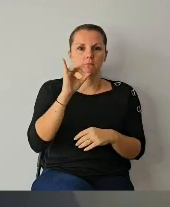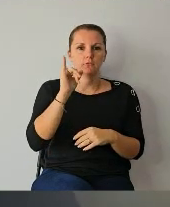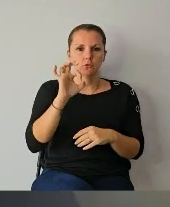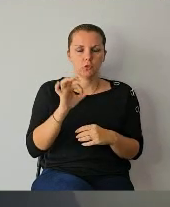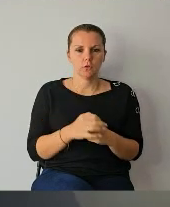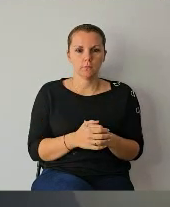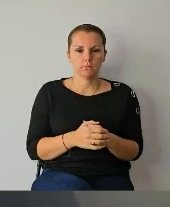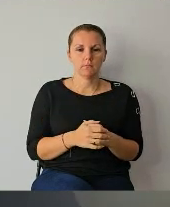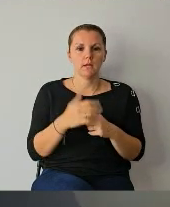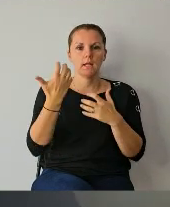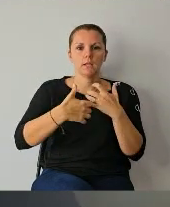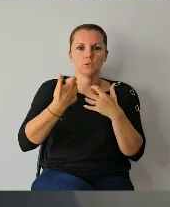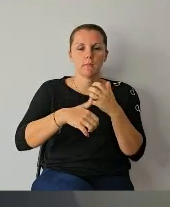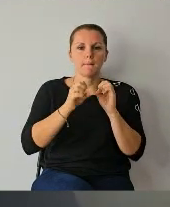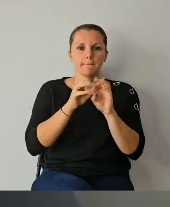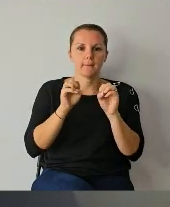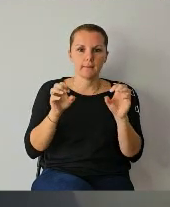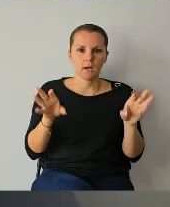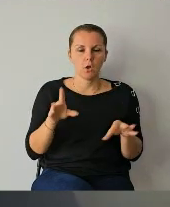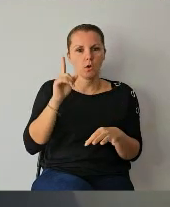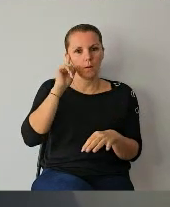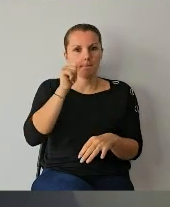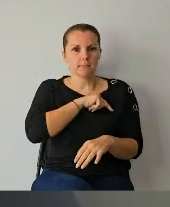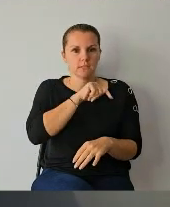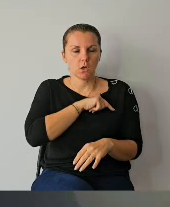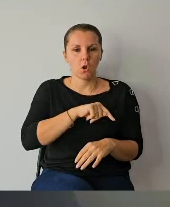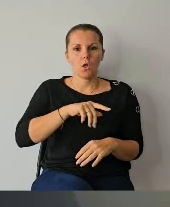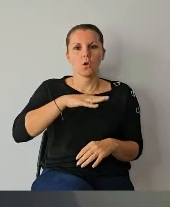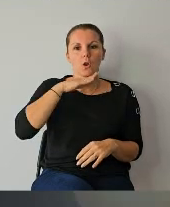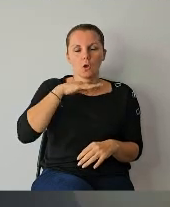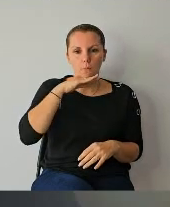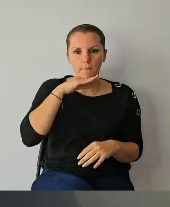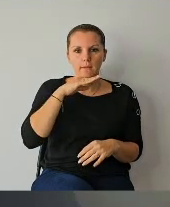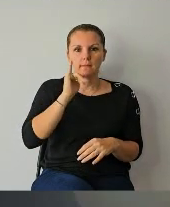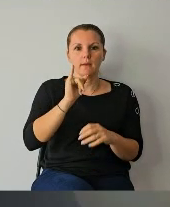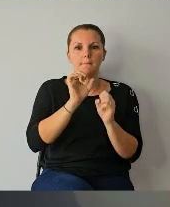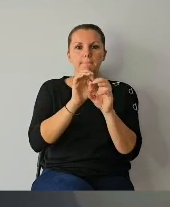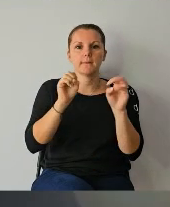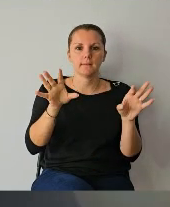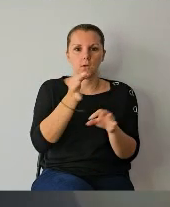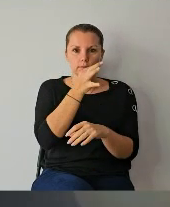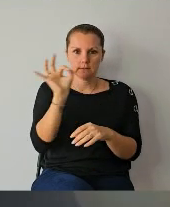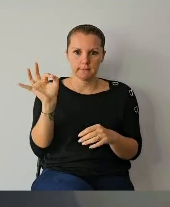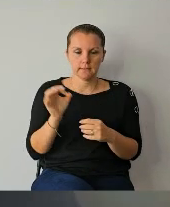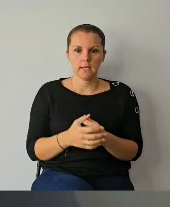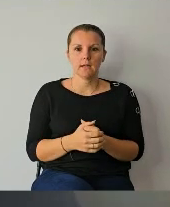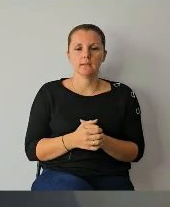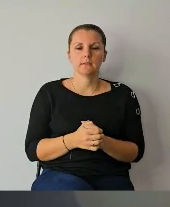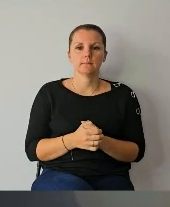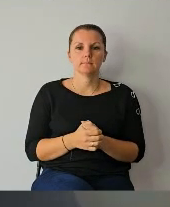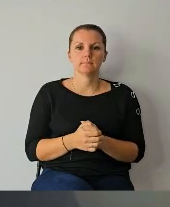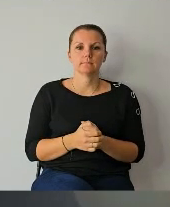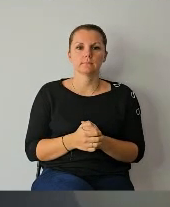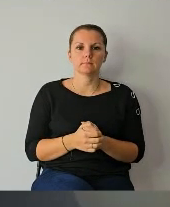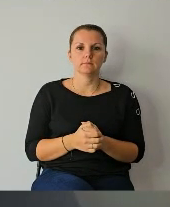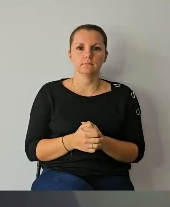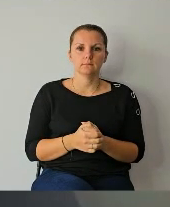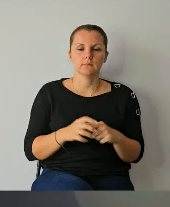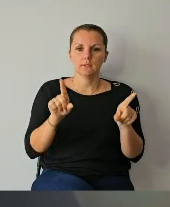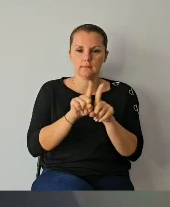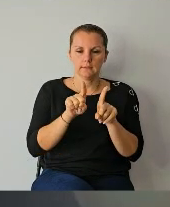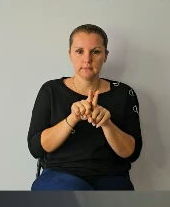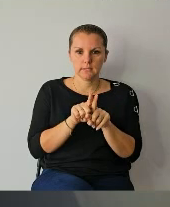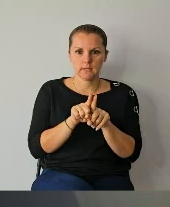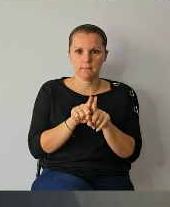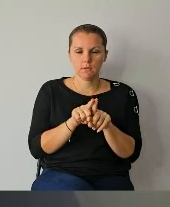liczba pedagogów, liczba psychologów, logopedów i pedagogów specjalnych. Zaznaczam tak samo, że